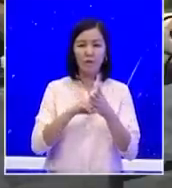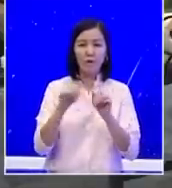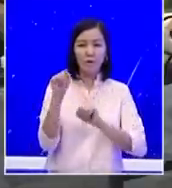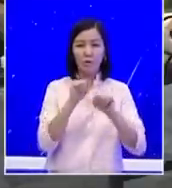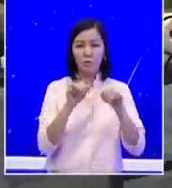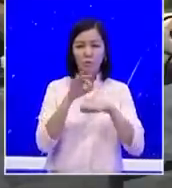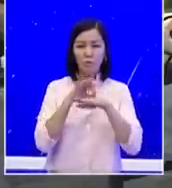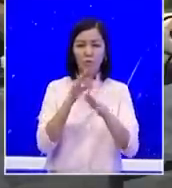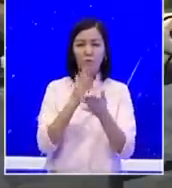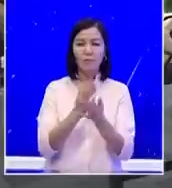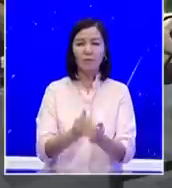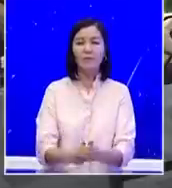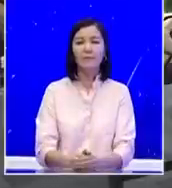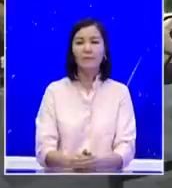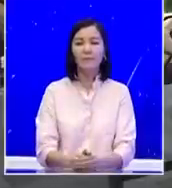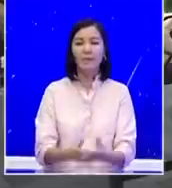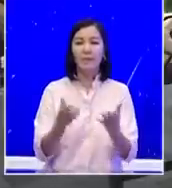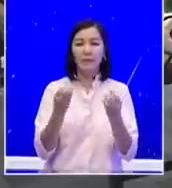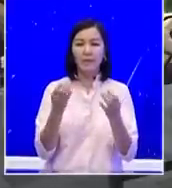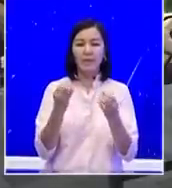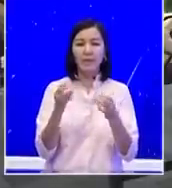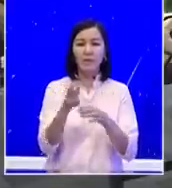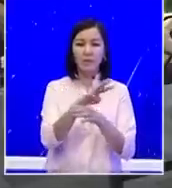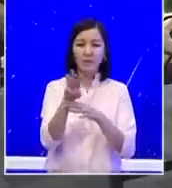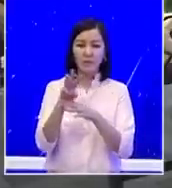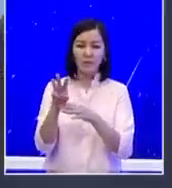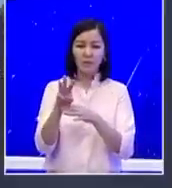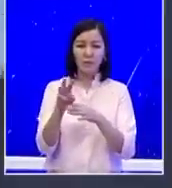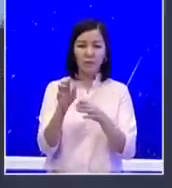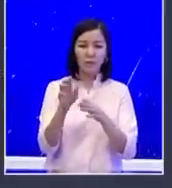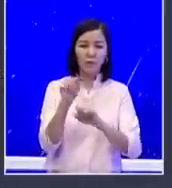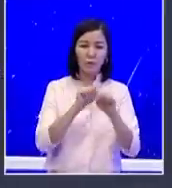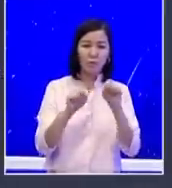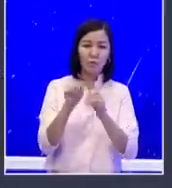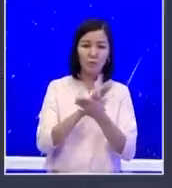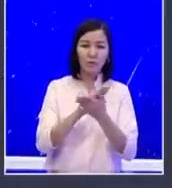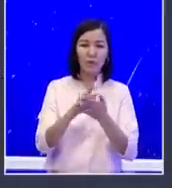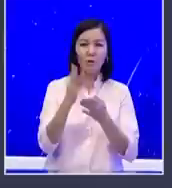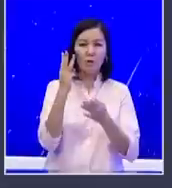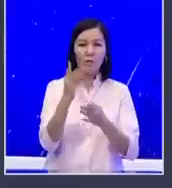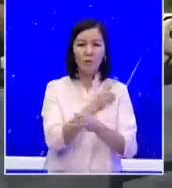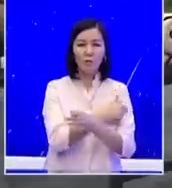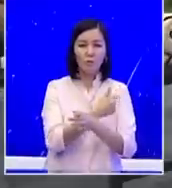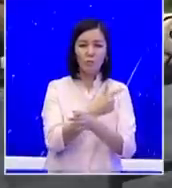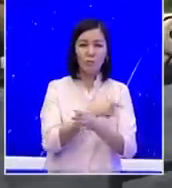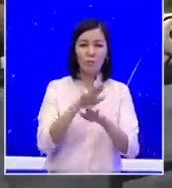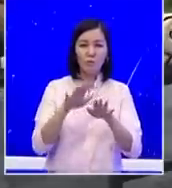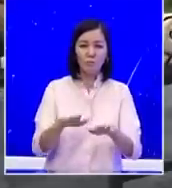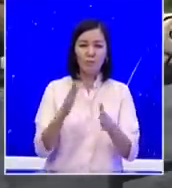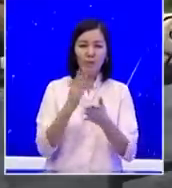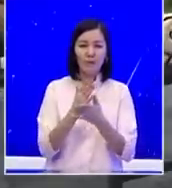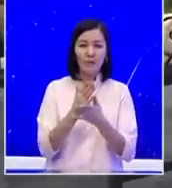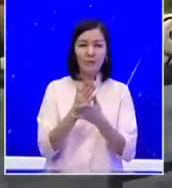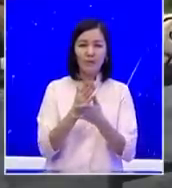шаралары жүргізіліп тұрады. Және де дезинфекция шарасы бізде ауданда 3 пост бар, шек арасында. Ол жерде